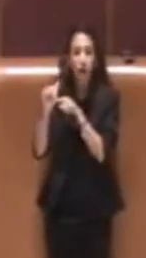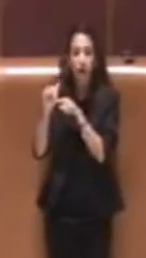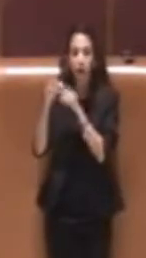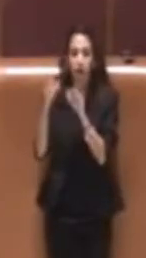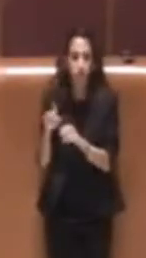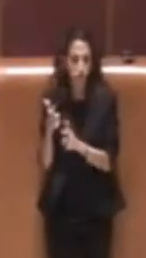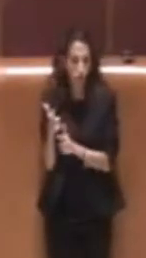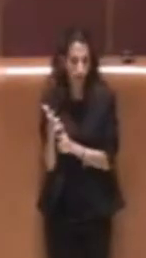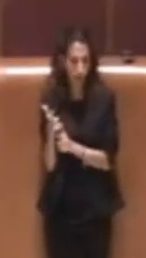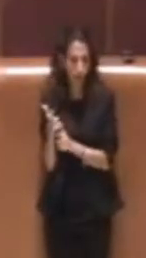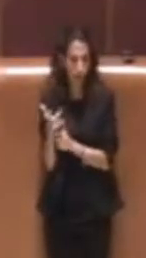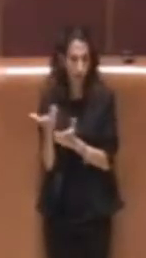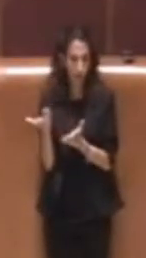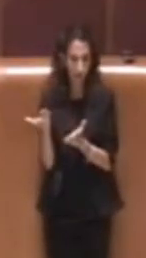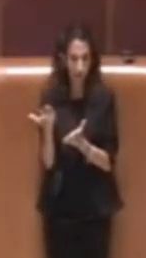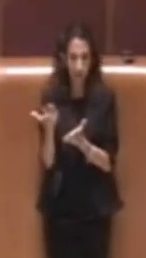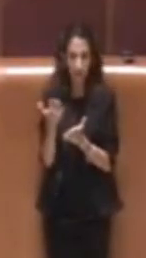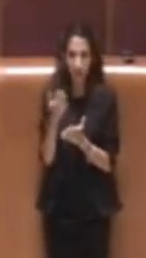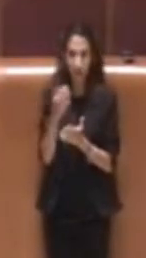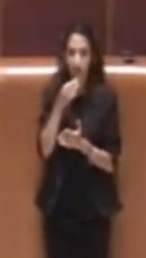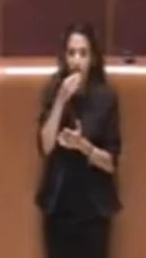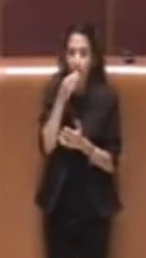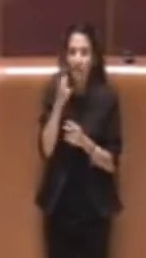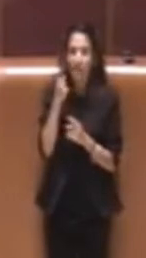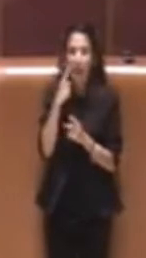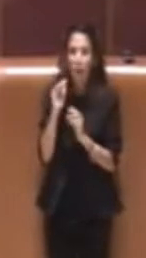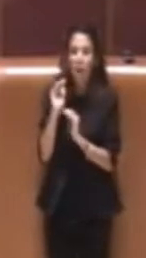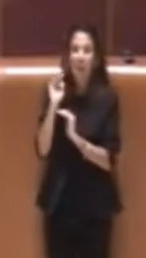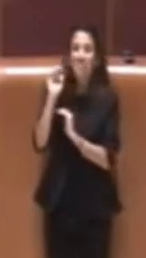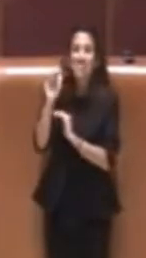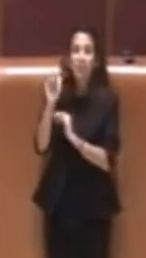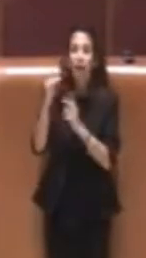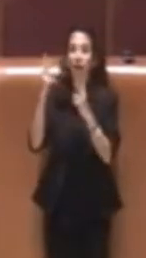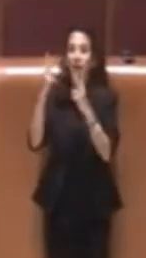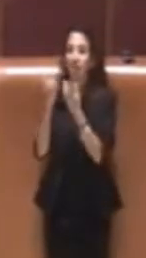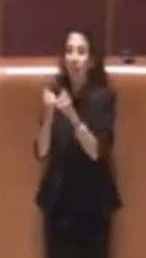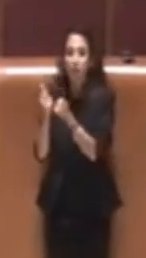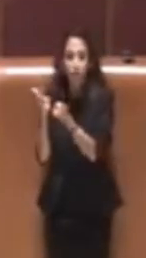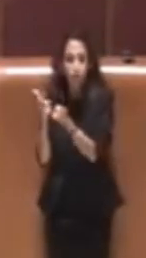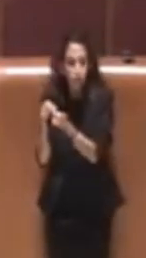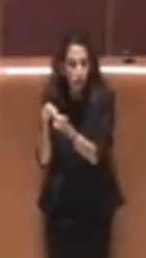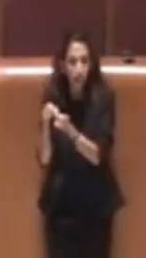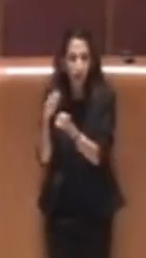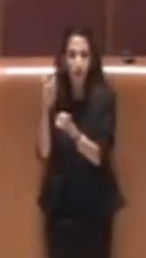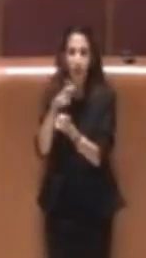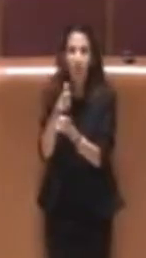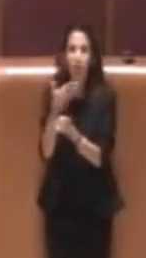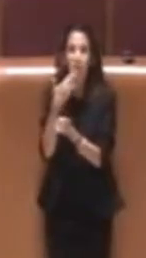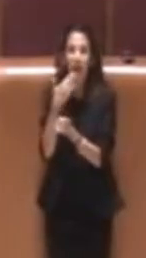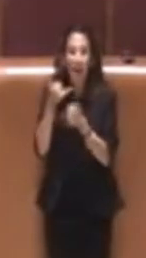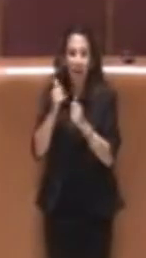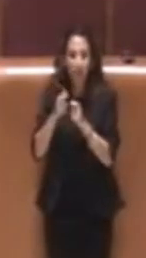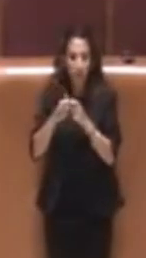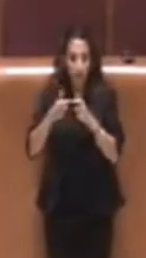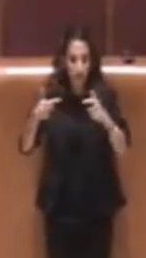avverate. E non è soltanto la previsione del mancato incremento demografico, è,